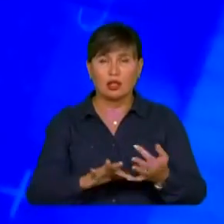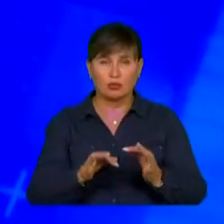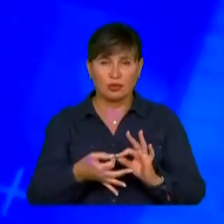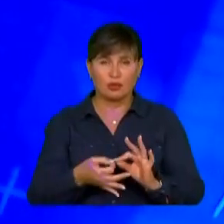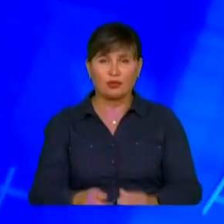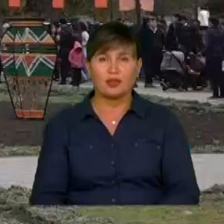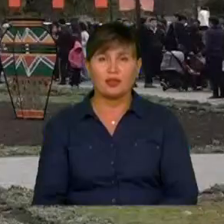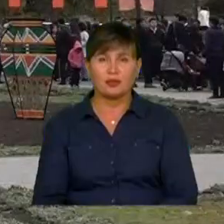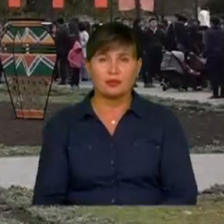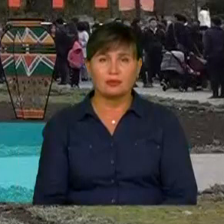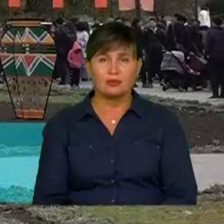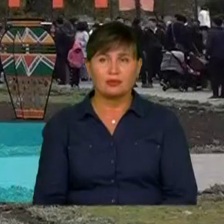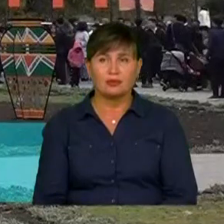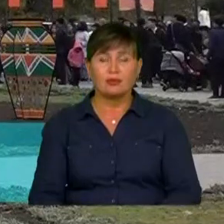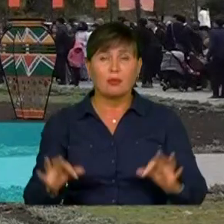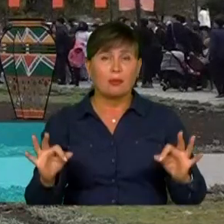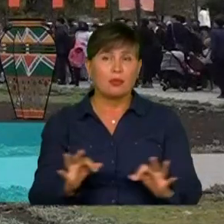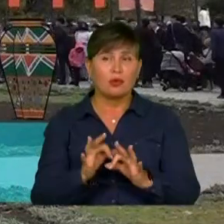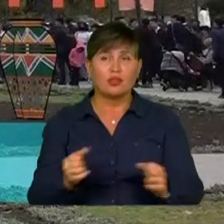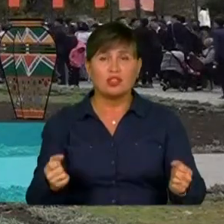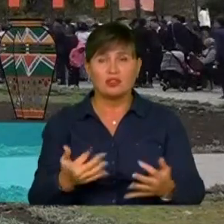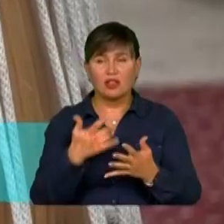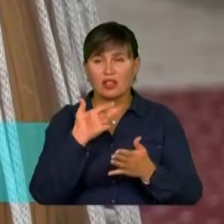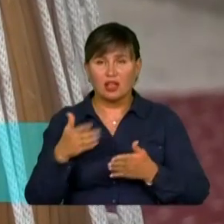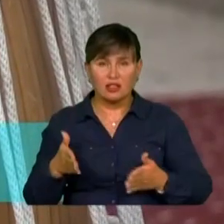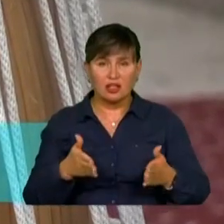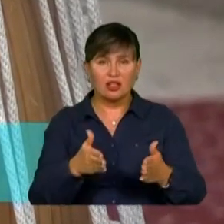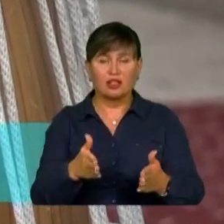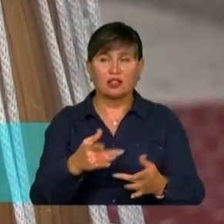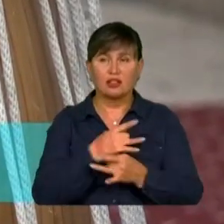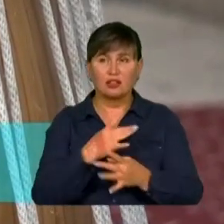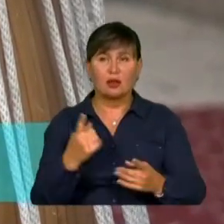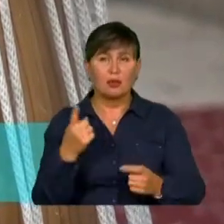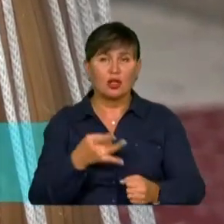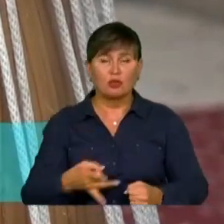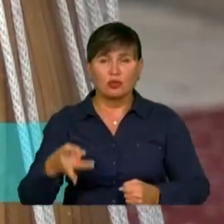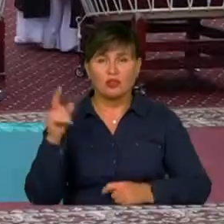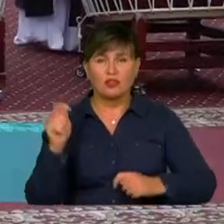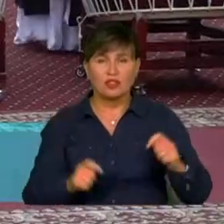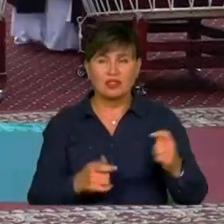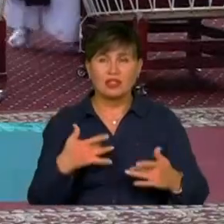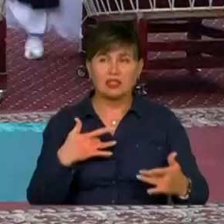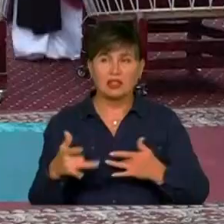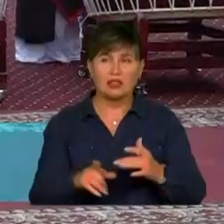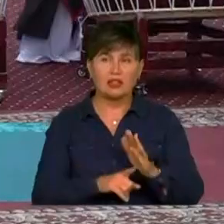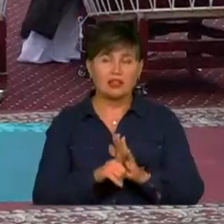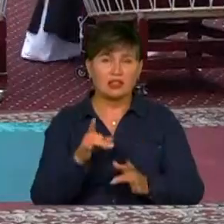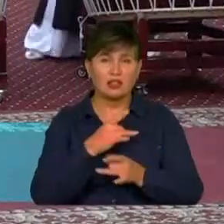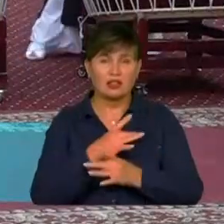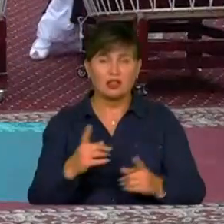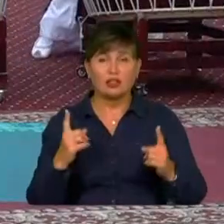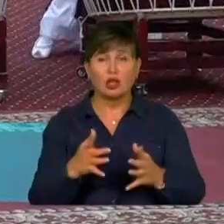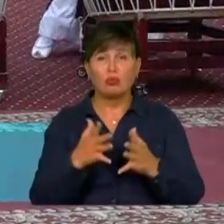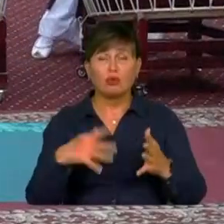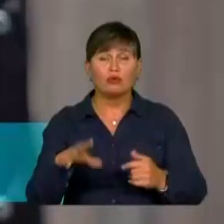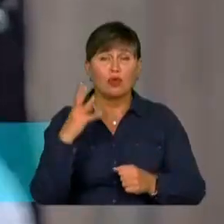тему. Музыка, свет и красная дорожка. Церемония первого республиканского фестиваля театров началась торжественно. Больше